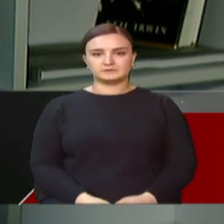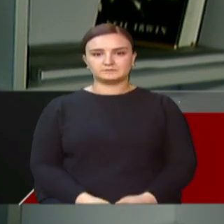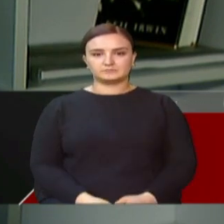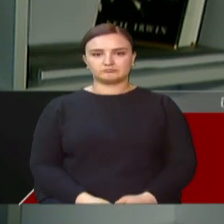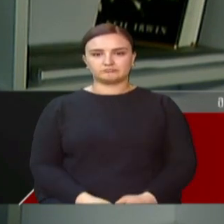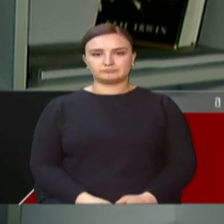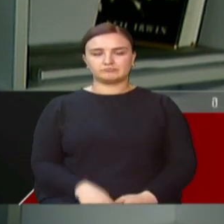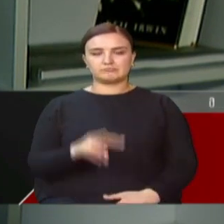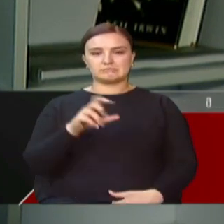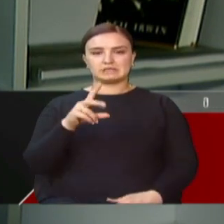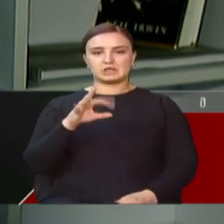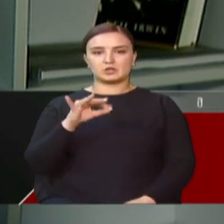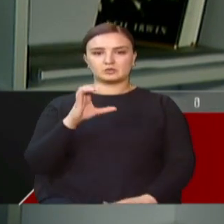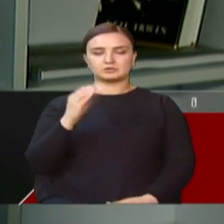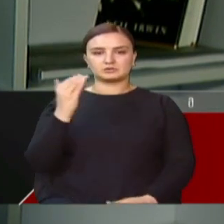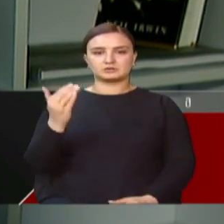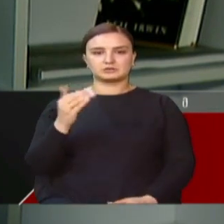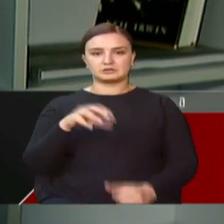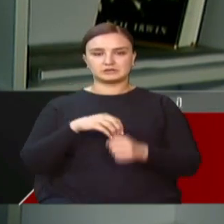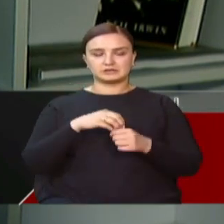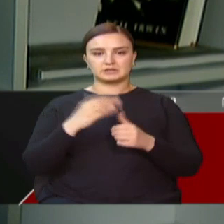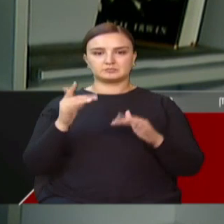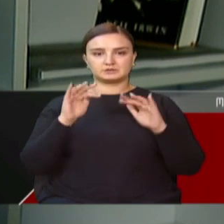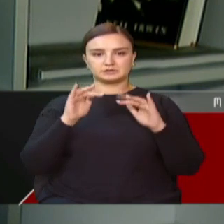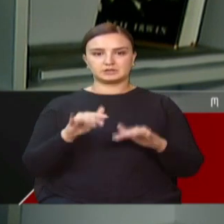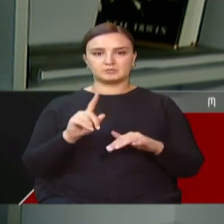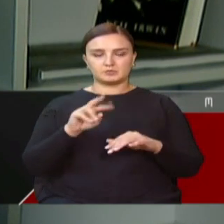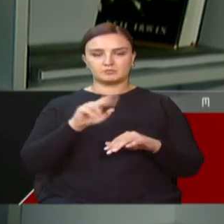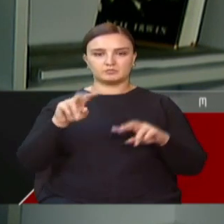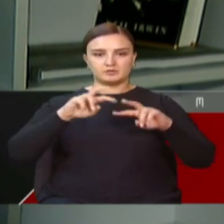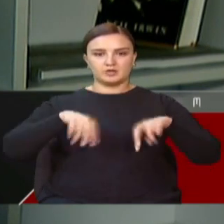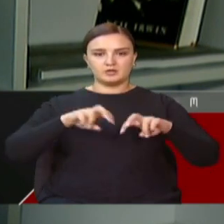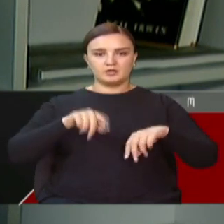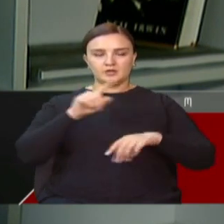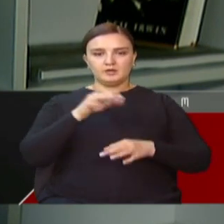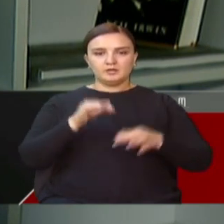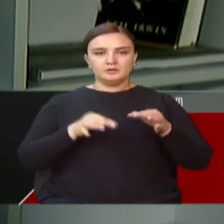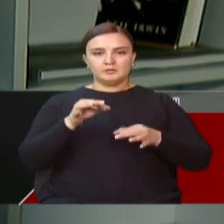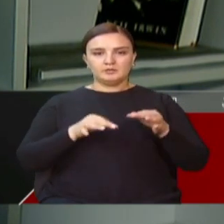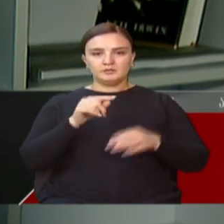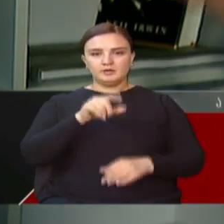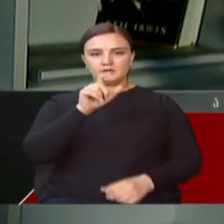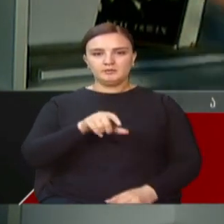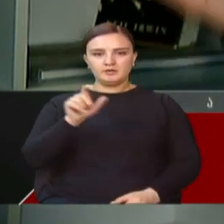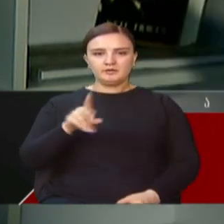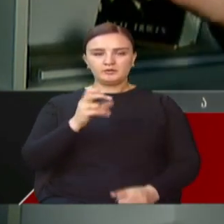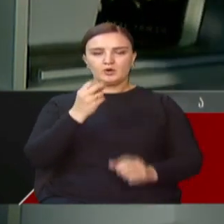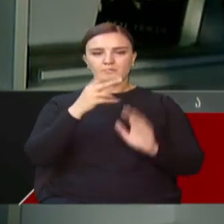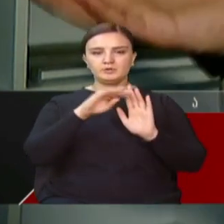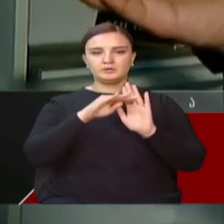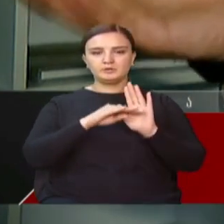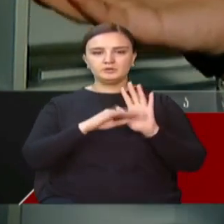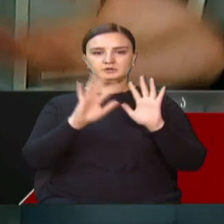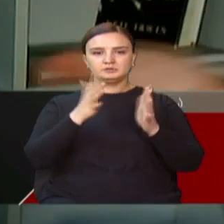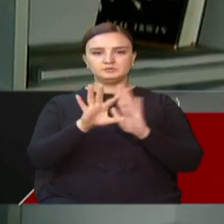ლეოს ლიდერების საქმე, გვარამიას საქმე, რო განეხილა ნაფიც მსაჯულებს. Da im adamianebs 12 შემთხვევით